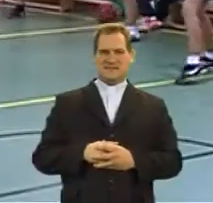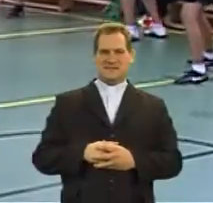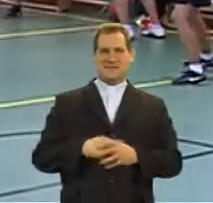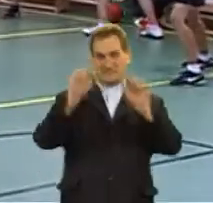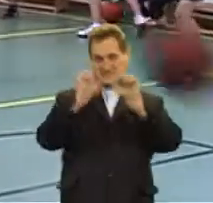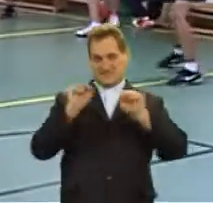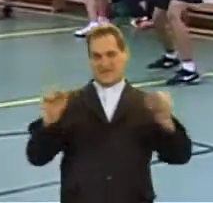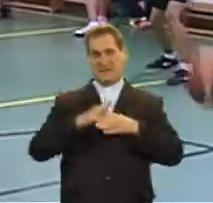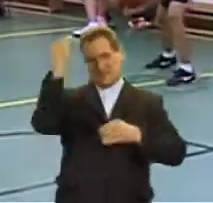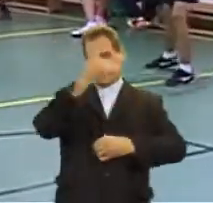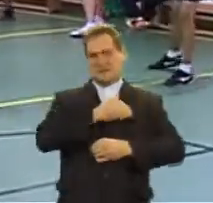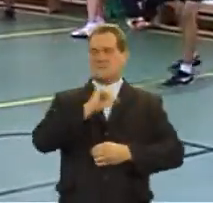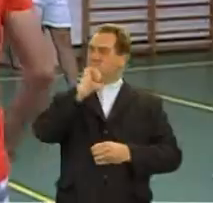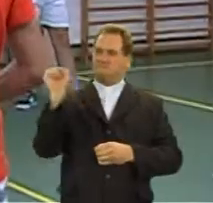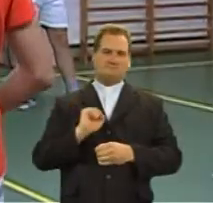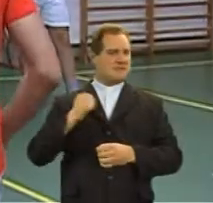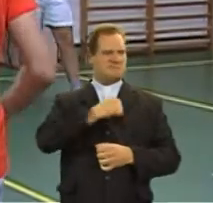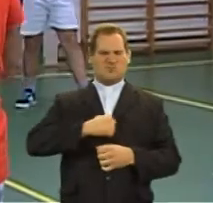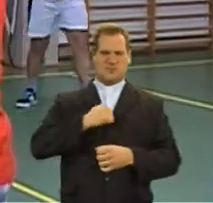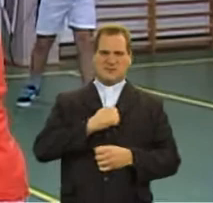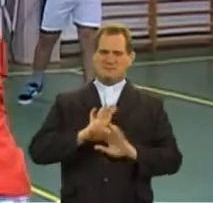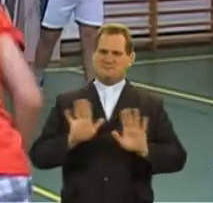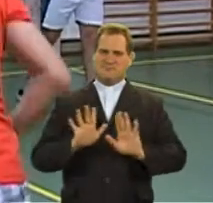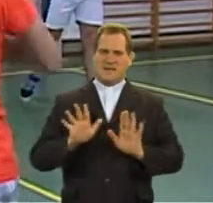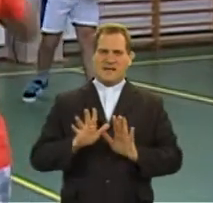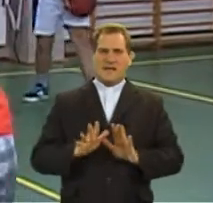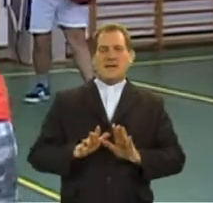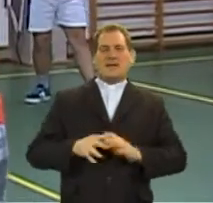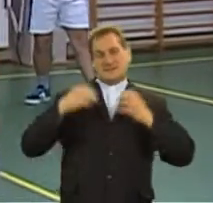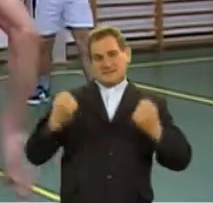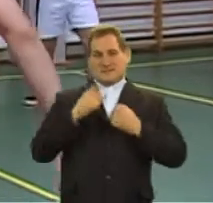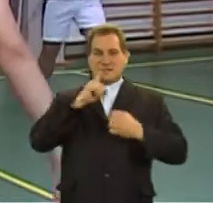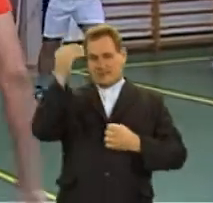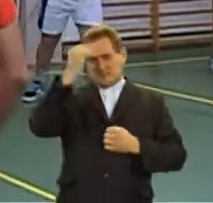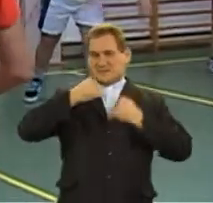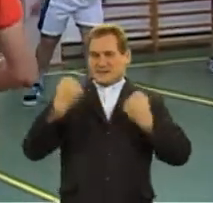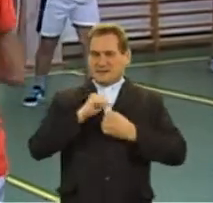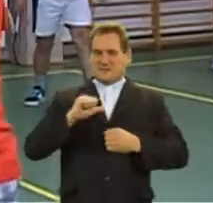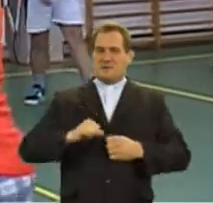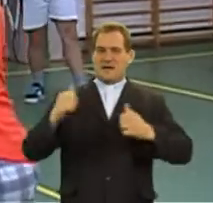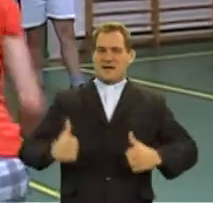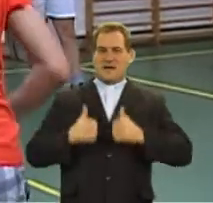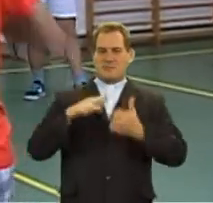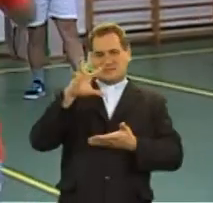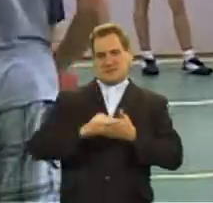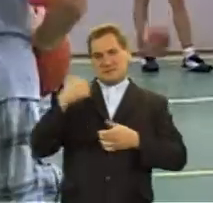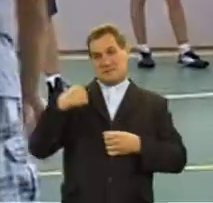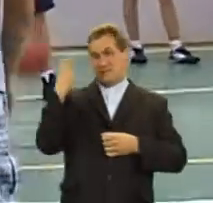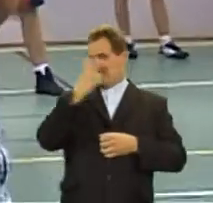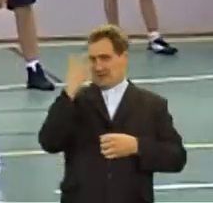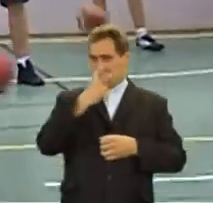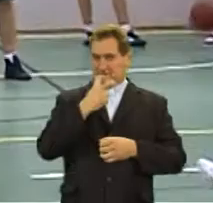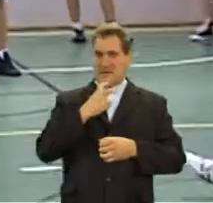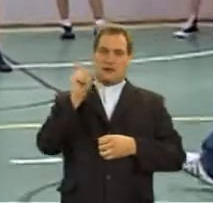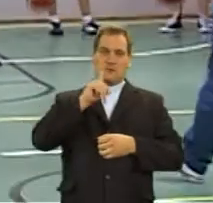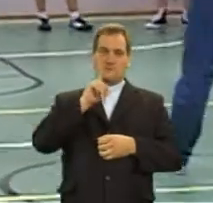WF w szkole wcale nie musi być nudny. Nauczyciele starają się jak mogą, by nawet na sali gimnastycznej zajęcia były ciekawe. Chłopcy z